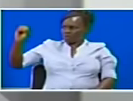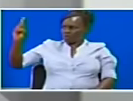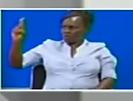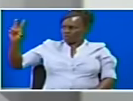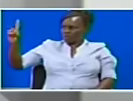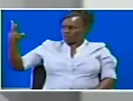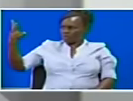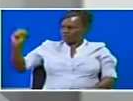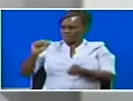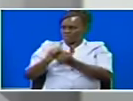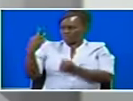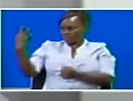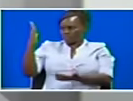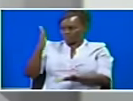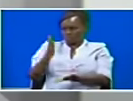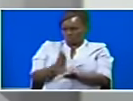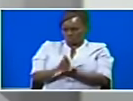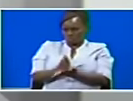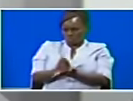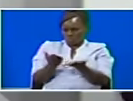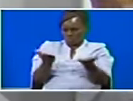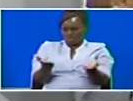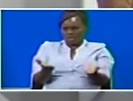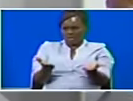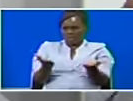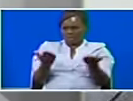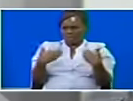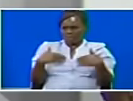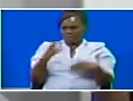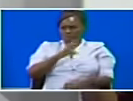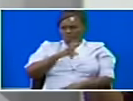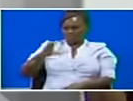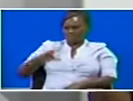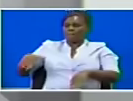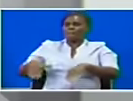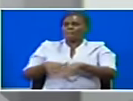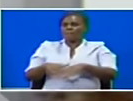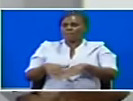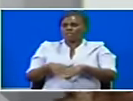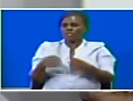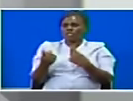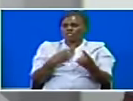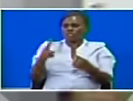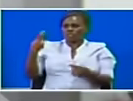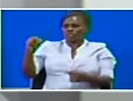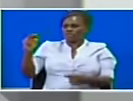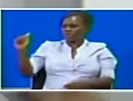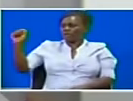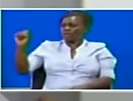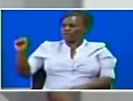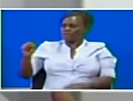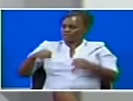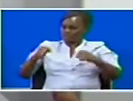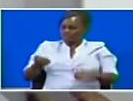2013. Kweli makubaliano yalikuwa pale, wale wanakamati wanaongea mambo ya NASA kuona hao watu